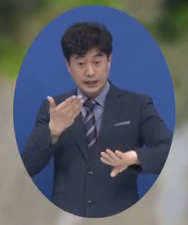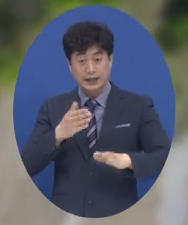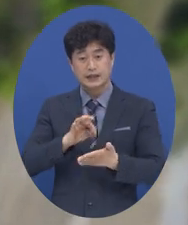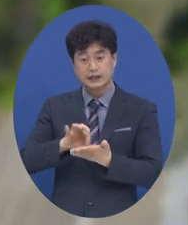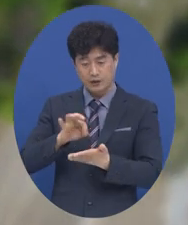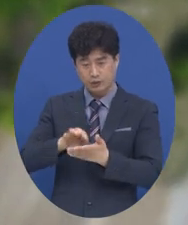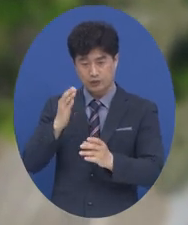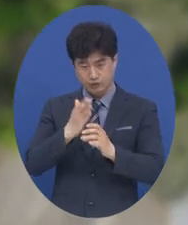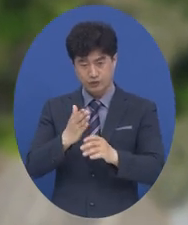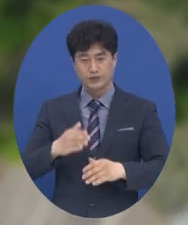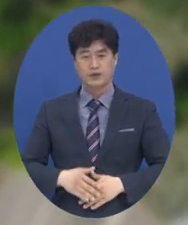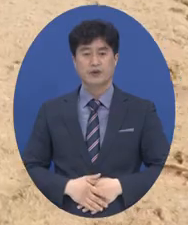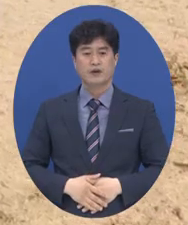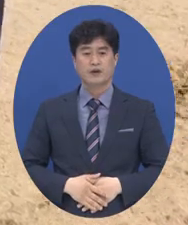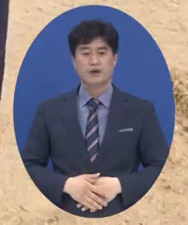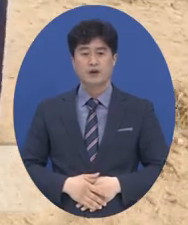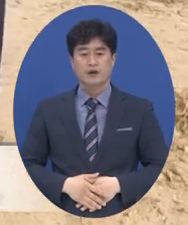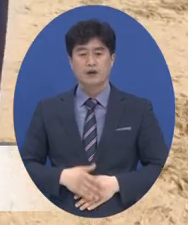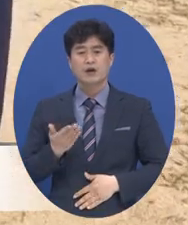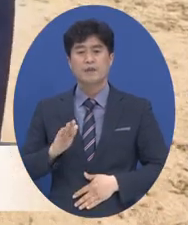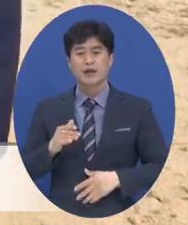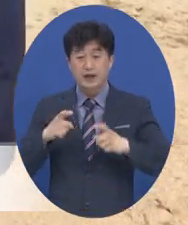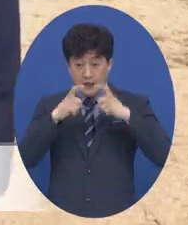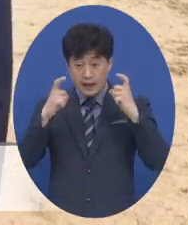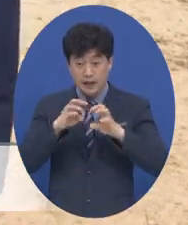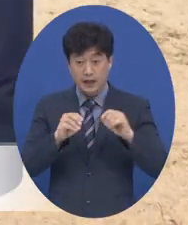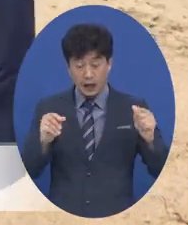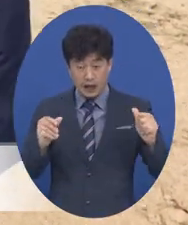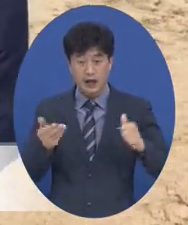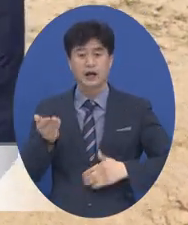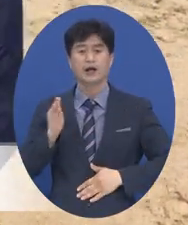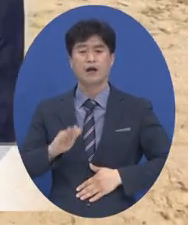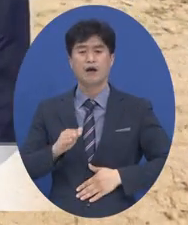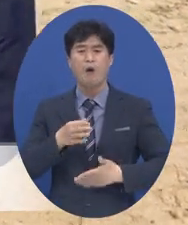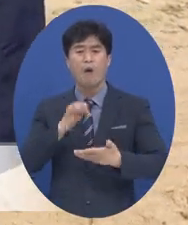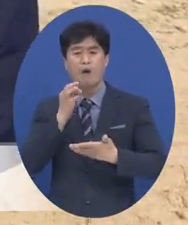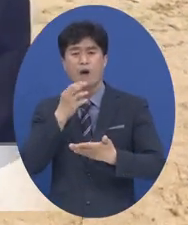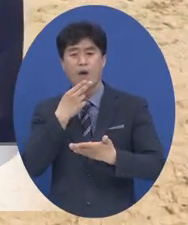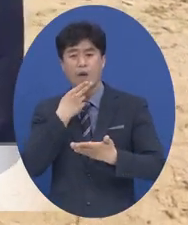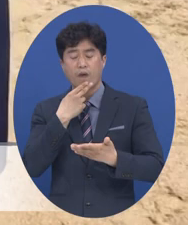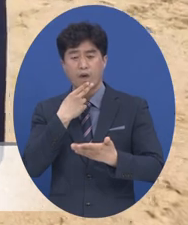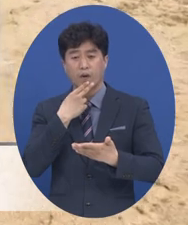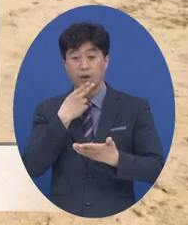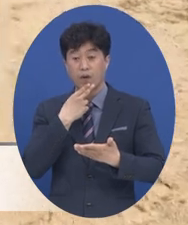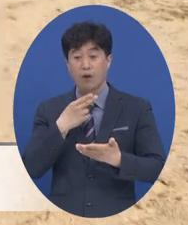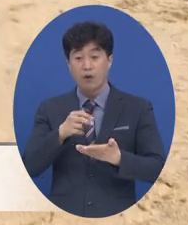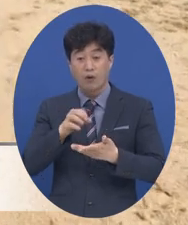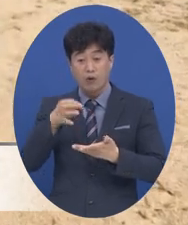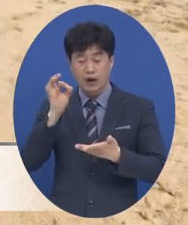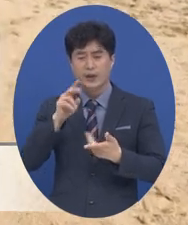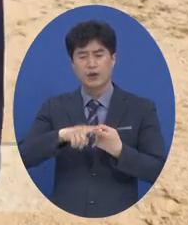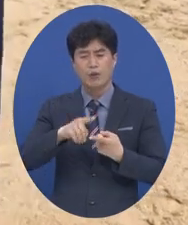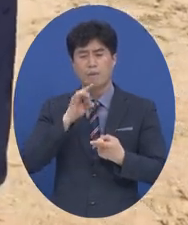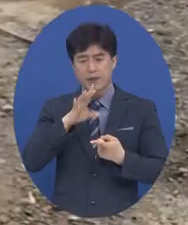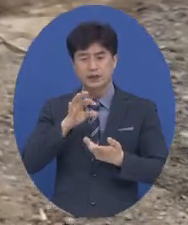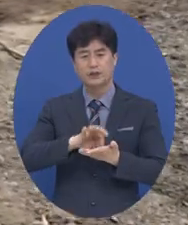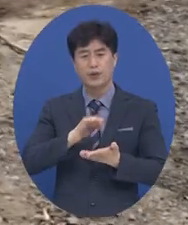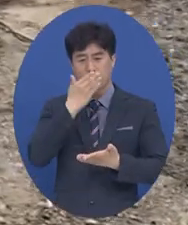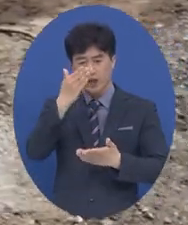용도로 산지를 사용하고 있는 겁니다. 하지만 개인 사유지라고 할지라도 허가받은 용도로만 사용이 가능합니다.